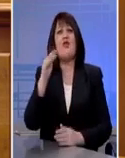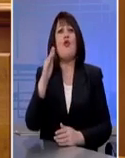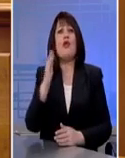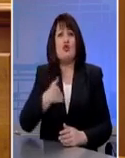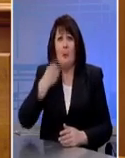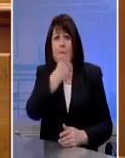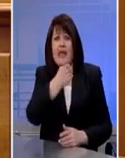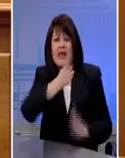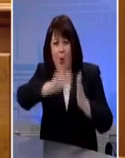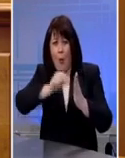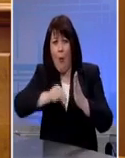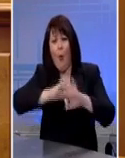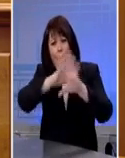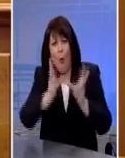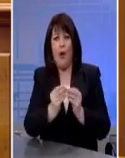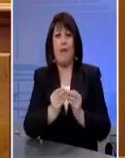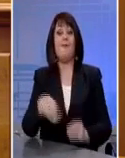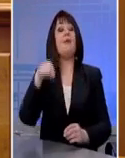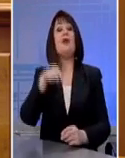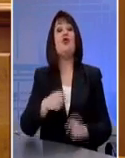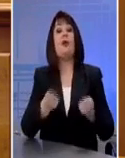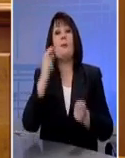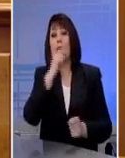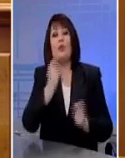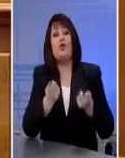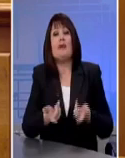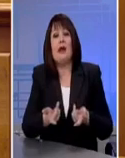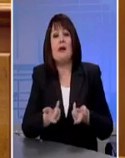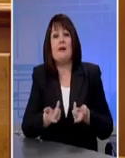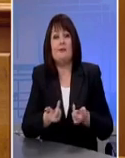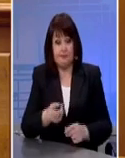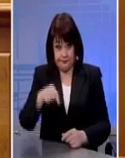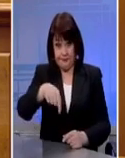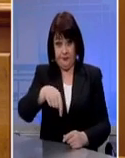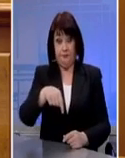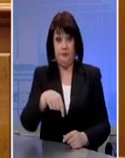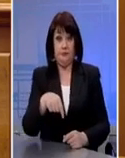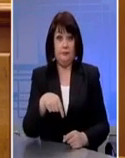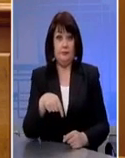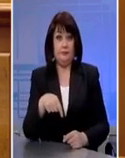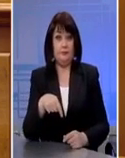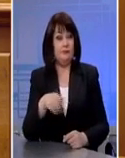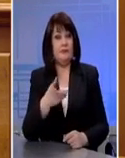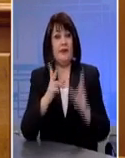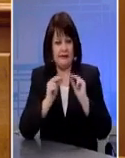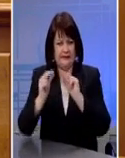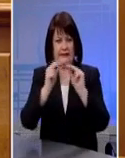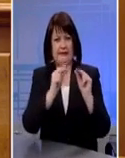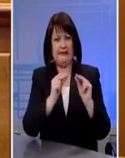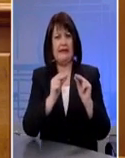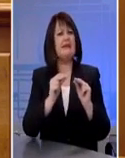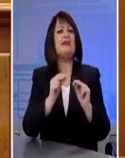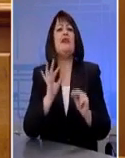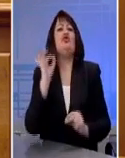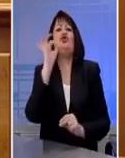όλα. Και τώρα τι κάνει ο κύριος Τσίπρας? Αυτή εδώ η συζήτηση πού